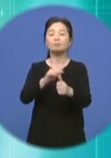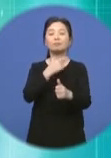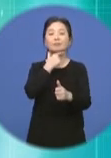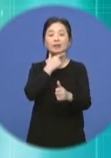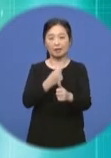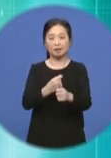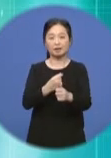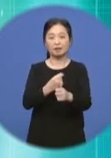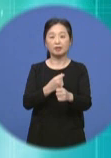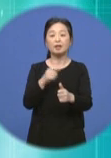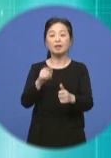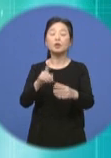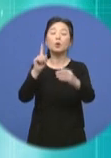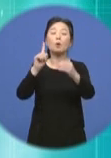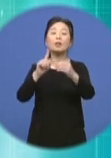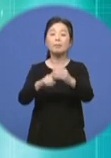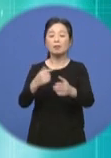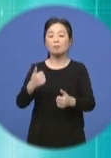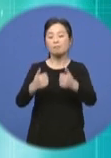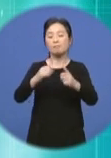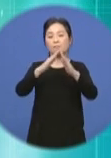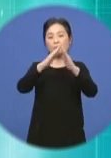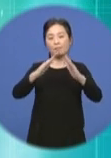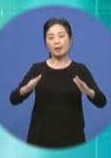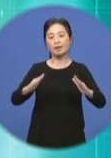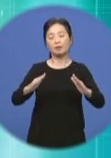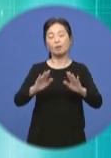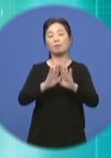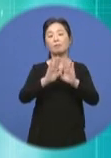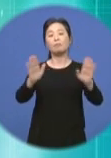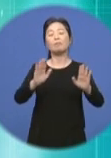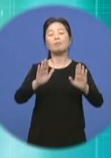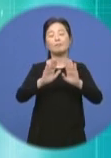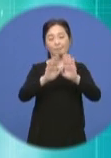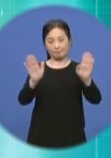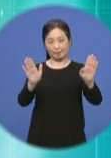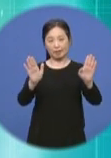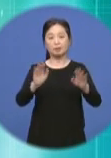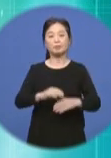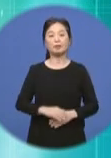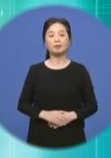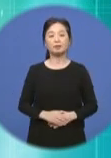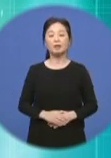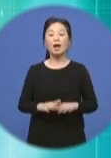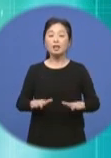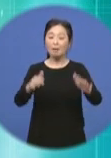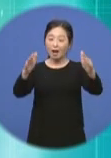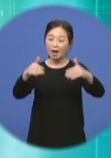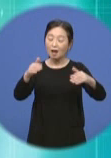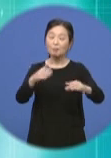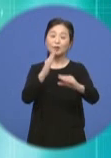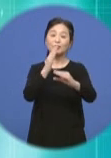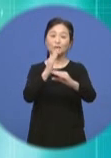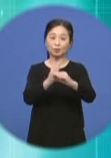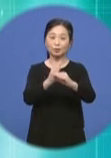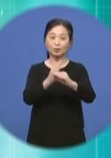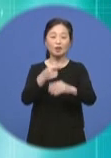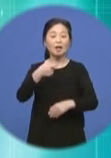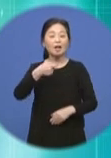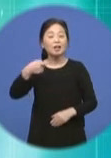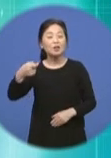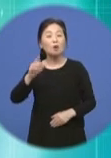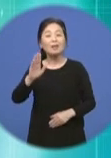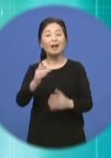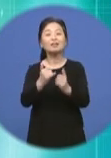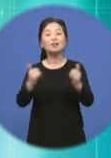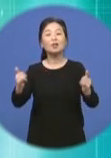のコンペティションを実施したいというふうに考えてございます。今募集の最中でありまして、興味のある方は応募